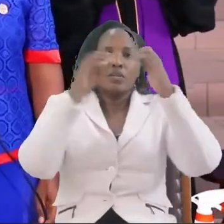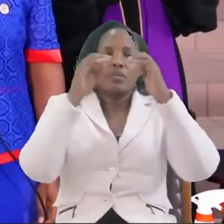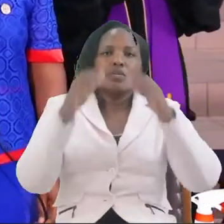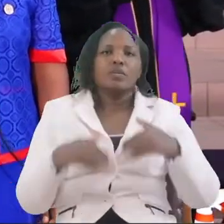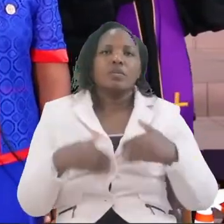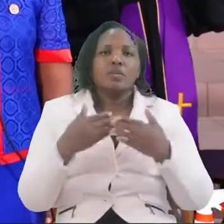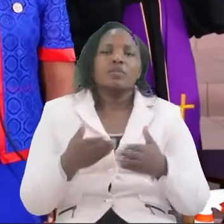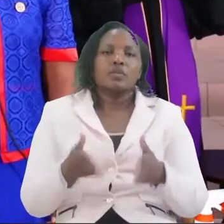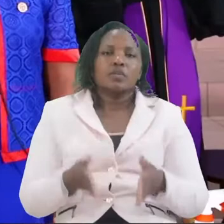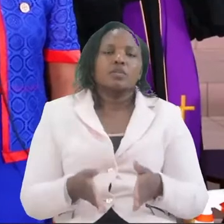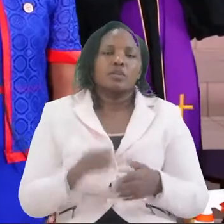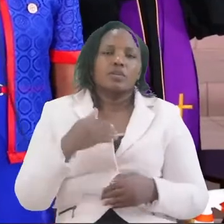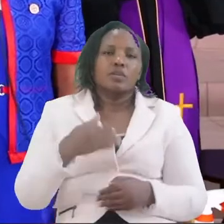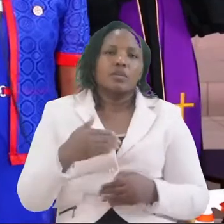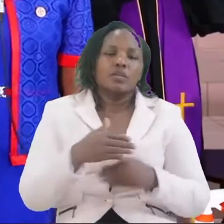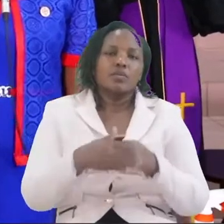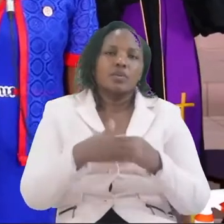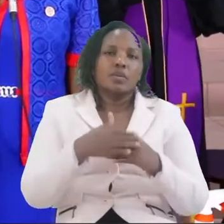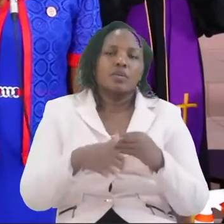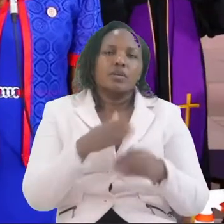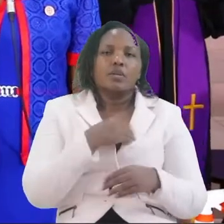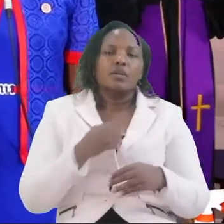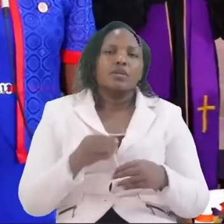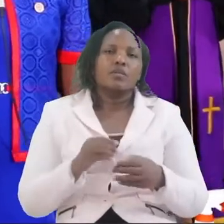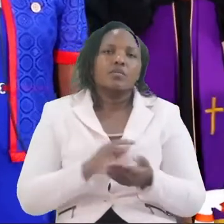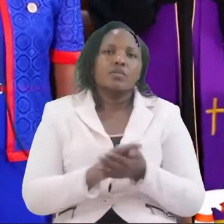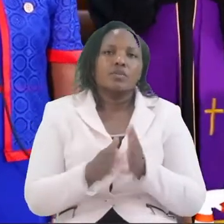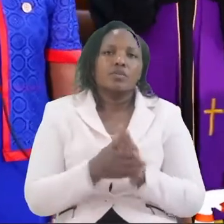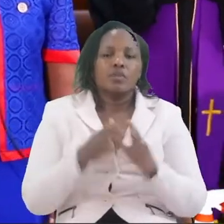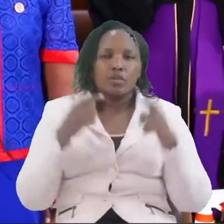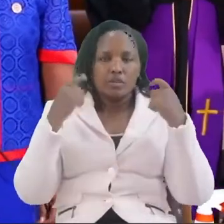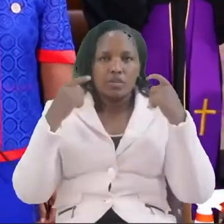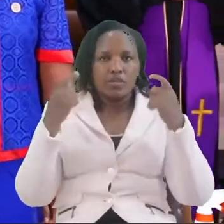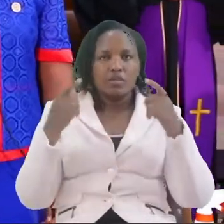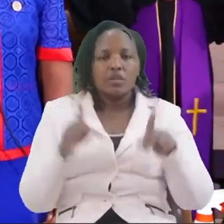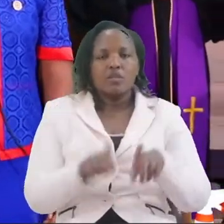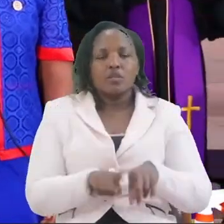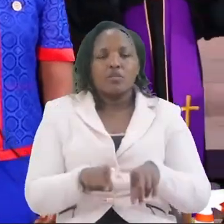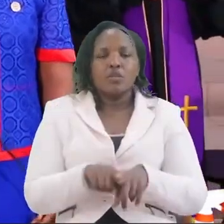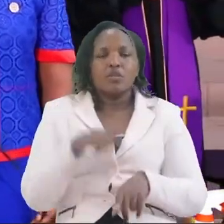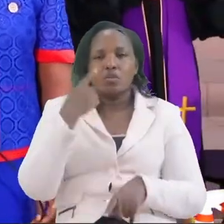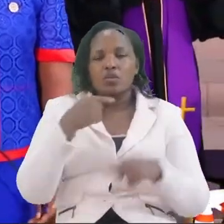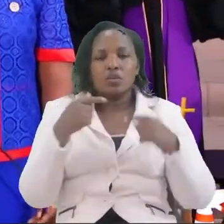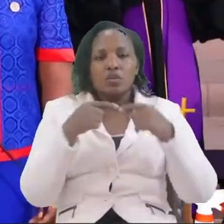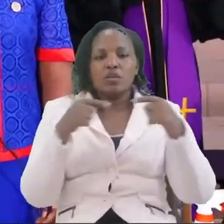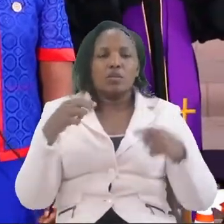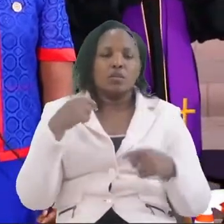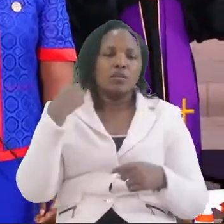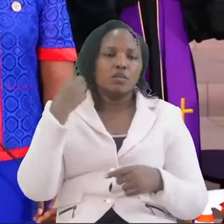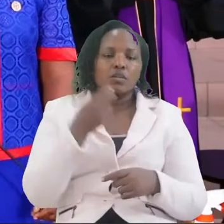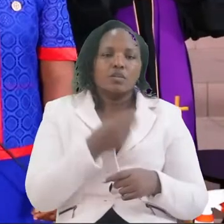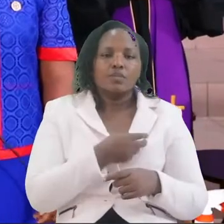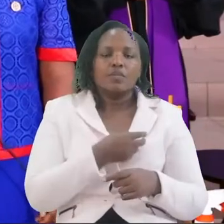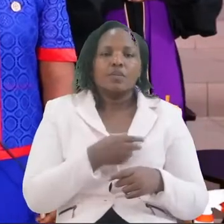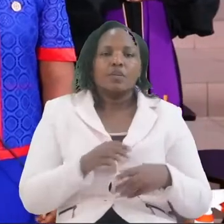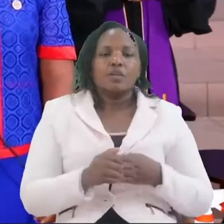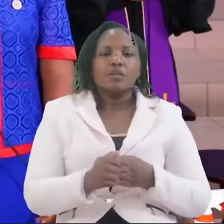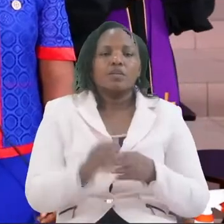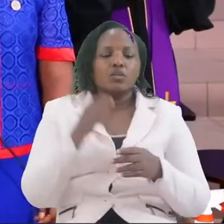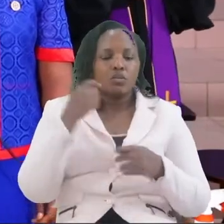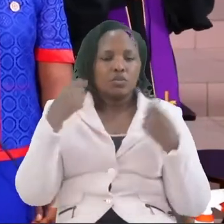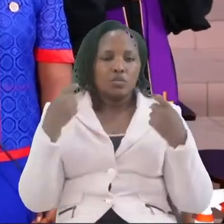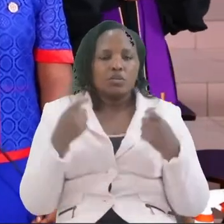duniani kama huko mbinguni. Utupe leo riziki yetu, utusamehe makosa yetu kama sisi tunavyosamehe